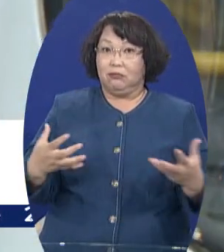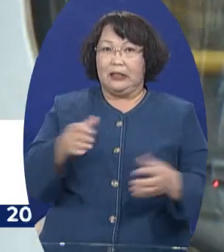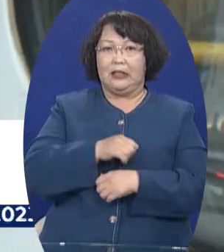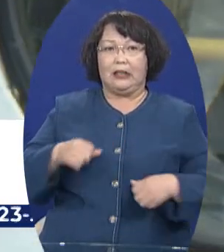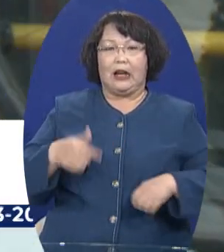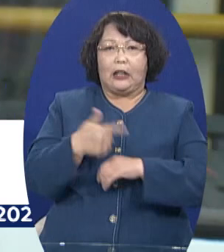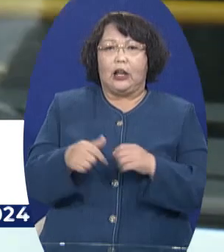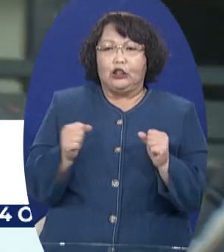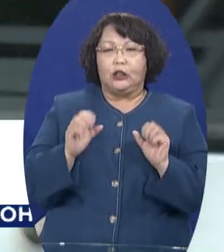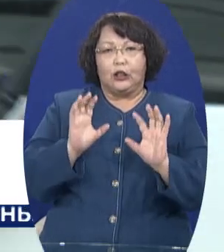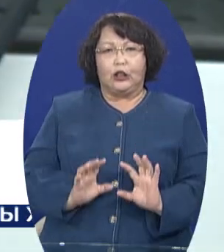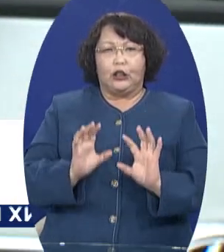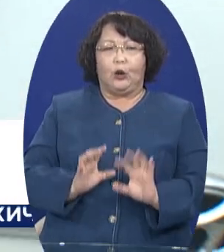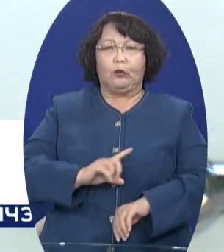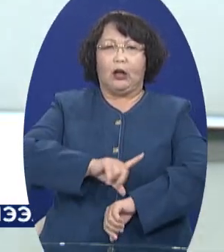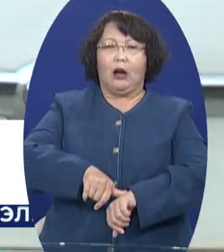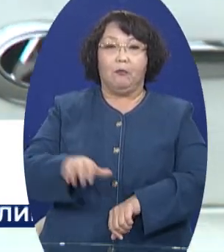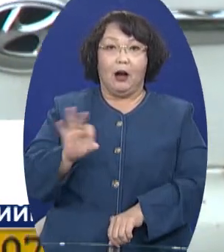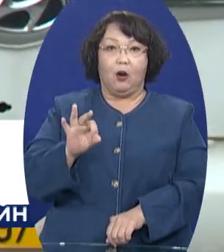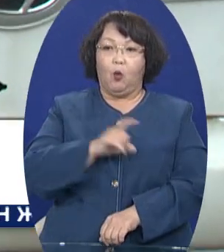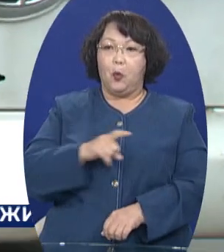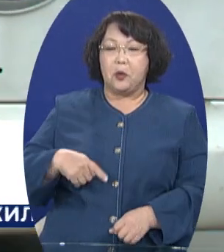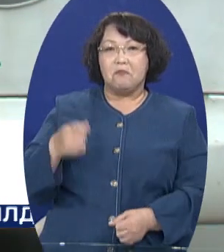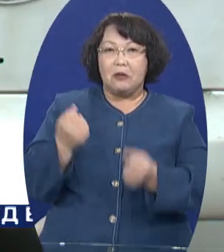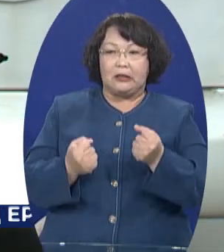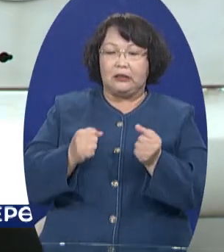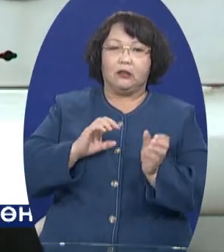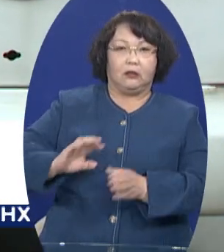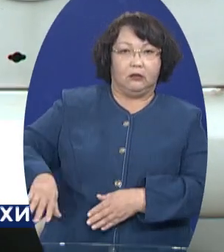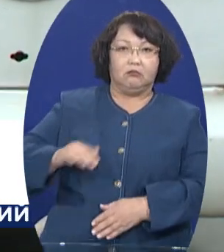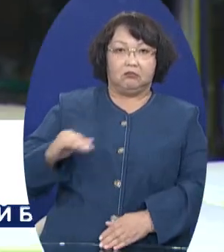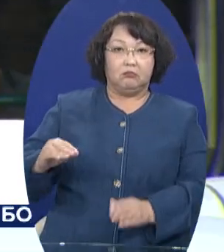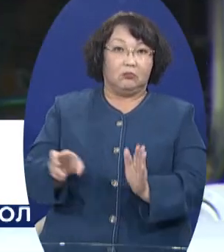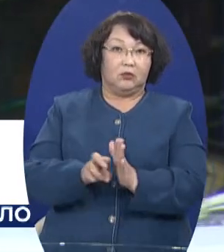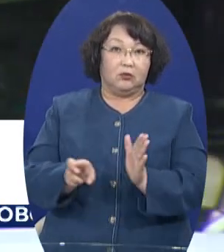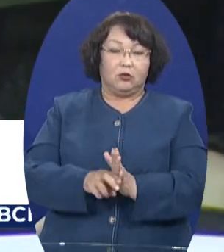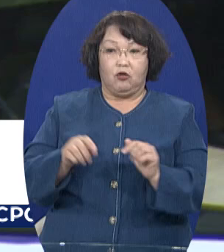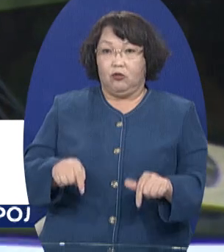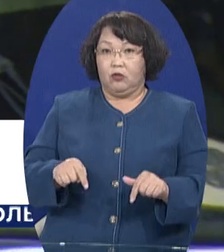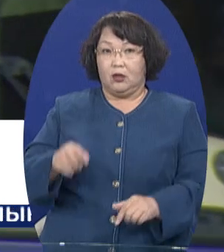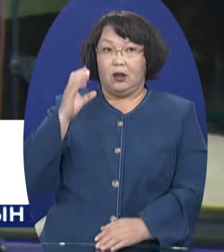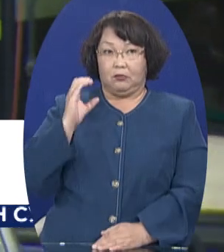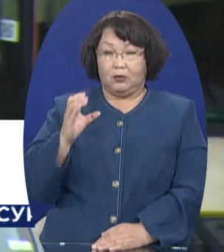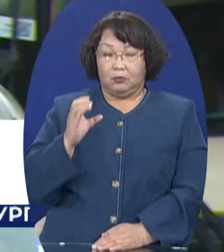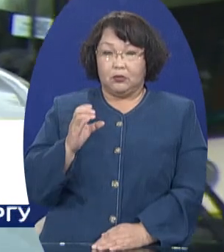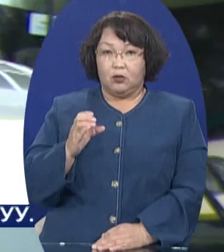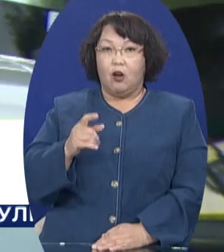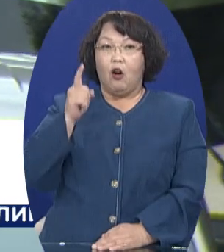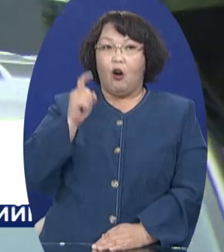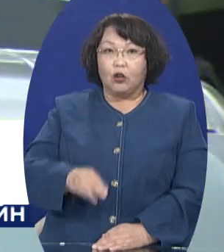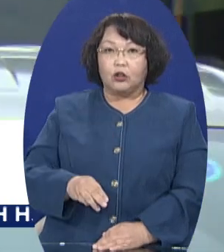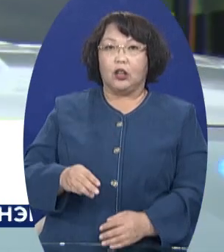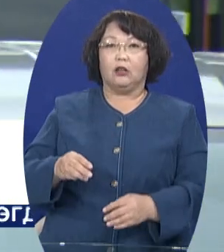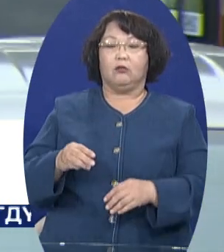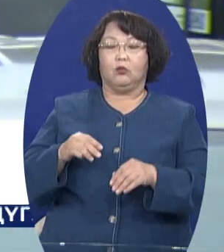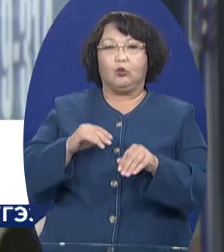хүлээж зогсохгүй, мөн хувийн автомашинаас татгалцгаач илэрхийлж байна. Гэвч өнөөгийн нийтийн тээврийн салбар хотын автозамын төгжрлийг